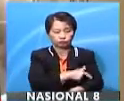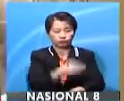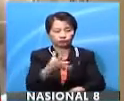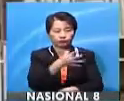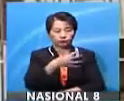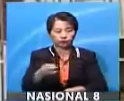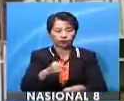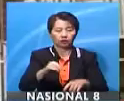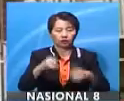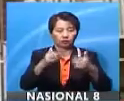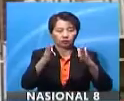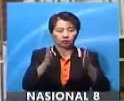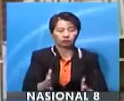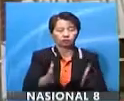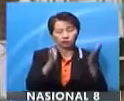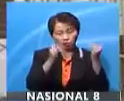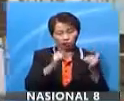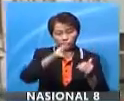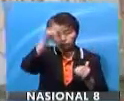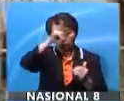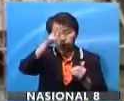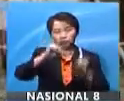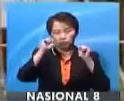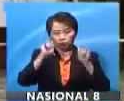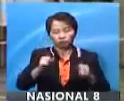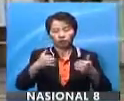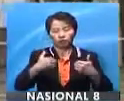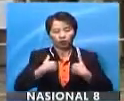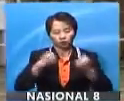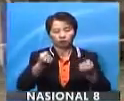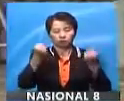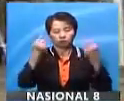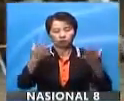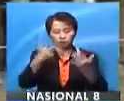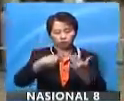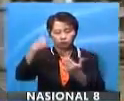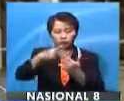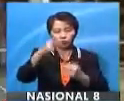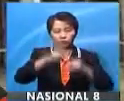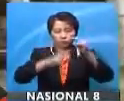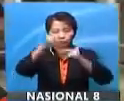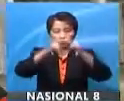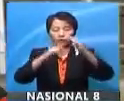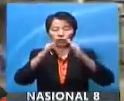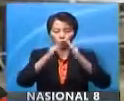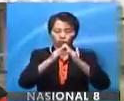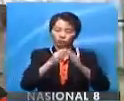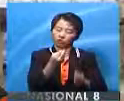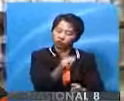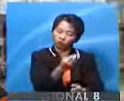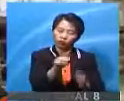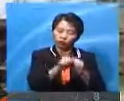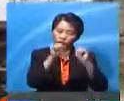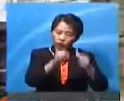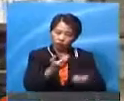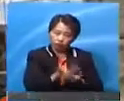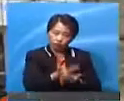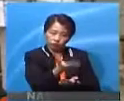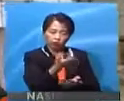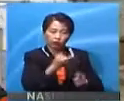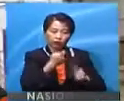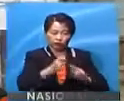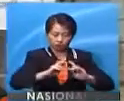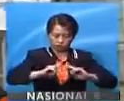itu, pemain industri juga berharap kerajaan dapat mewujudkan lebih banyak projek pembinaan rumah kos rendah dan mampu milik